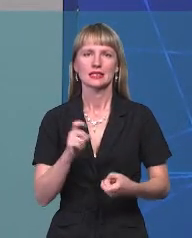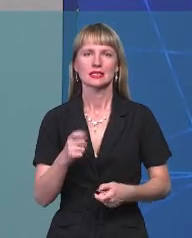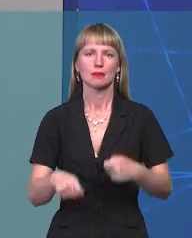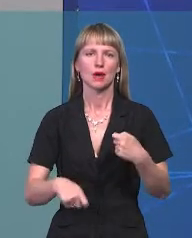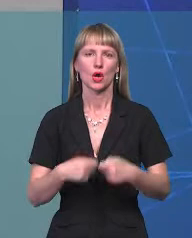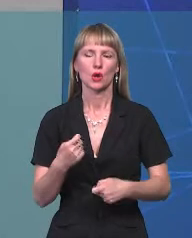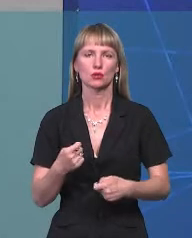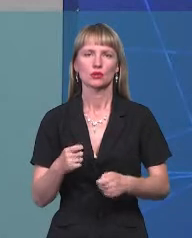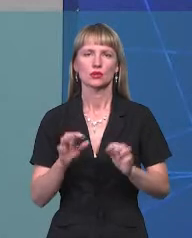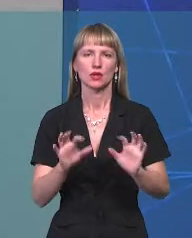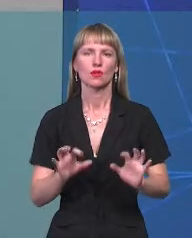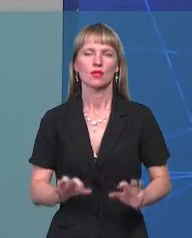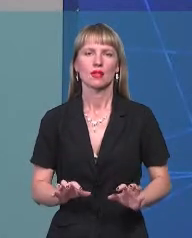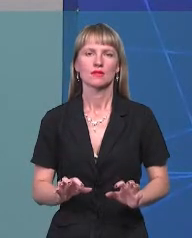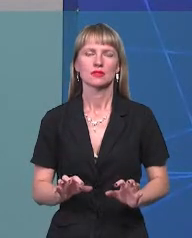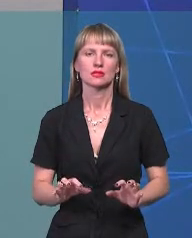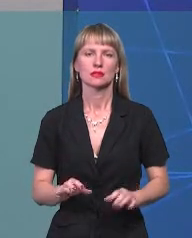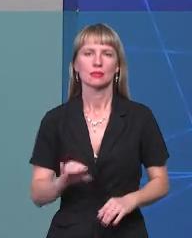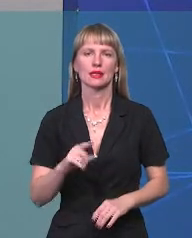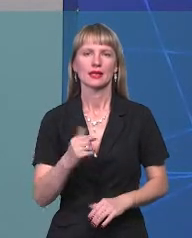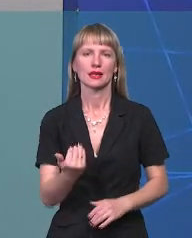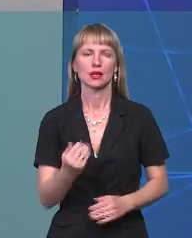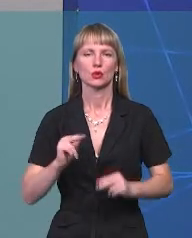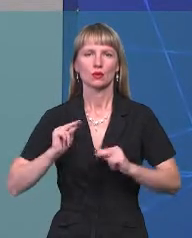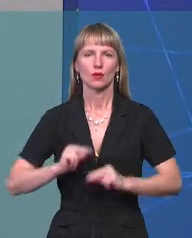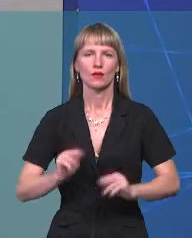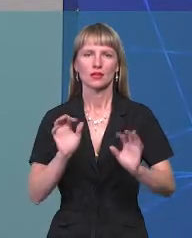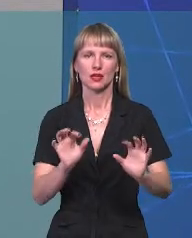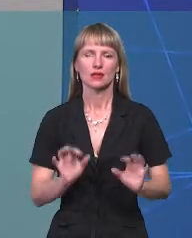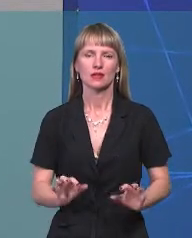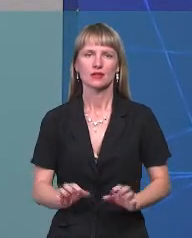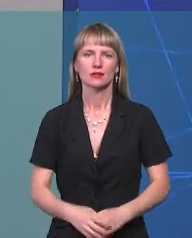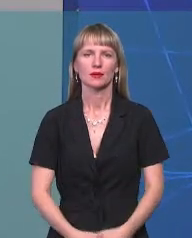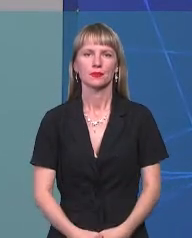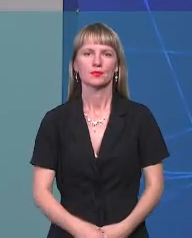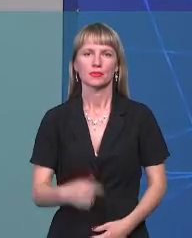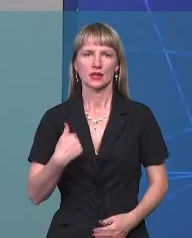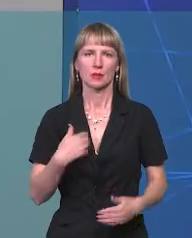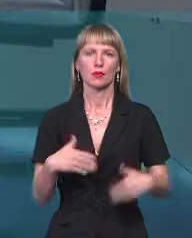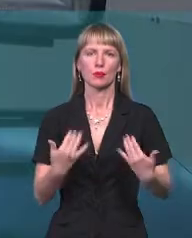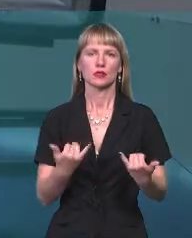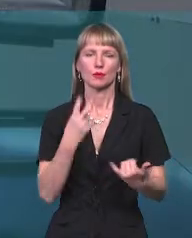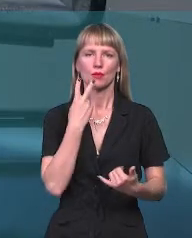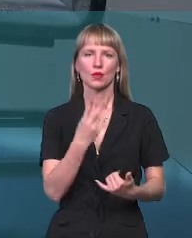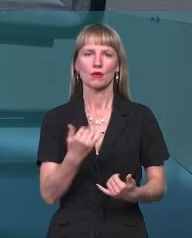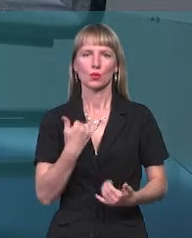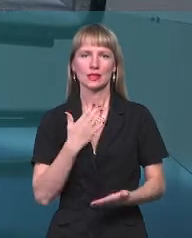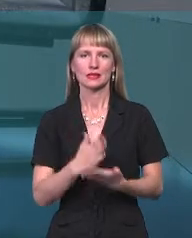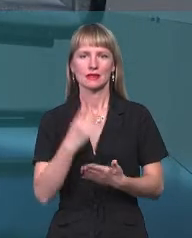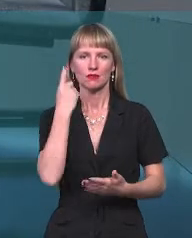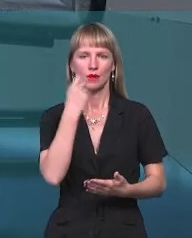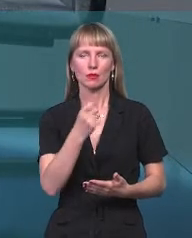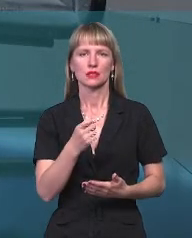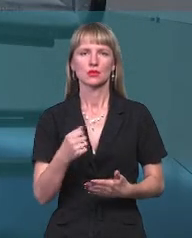порушенням роботодавцем їх трудового законодавства. Я пропоную зараз подивитися, у нас є інфографіка